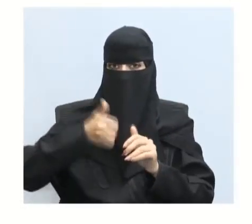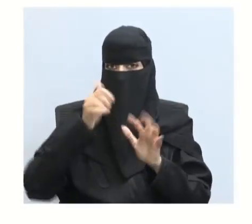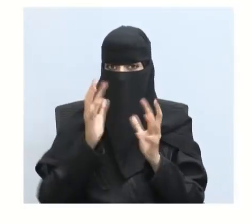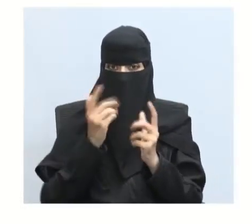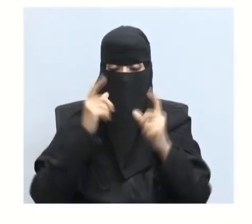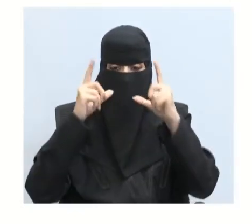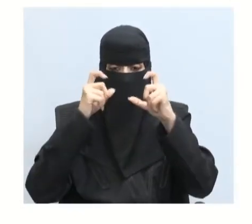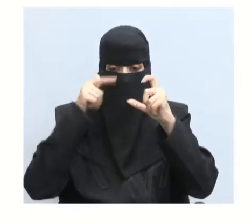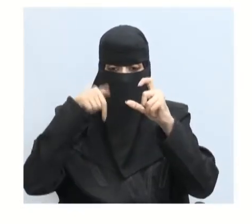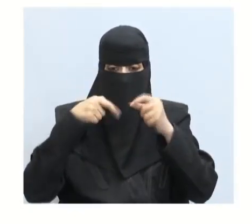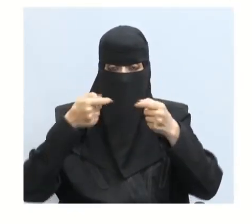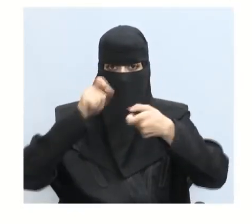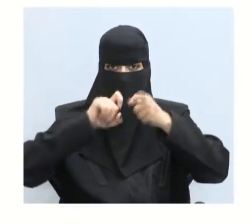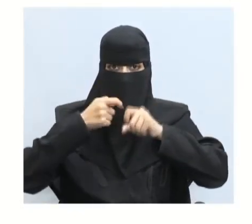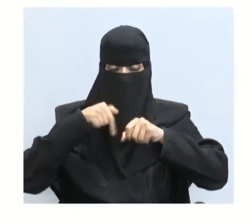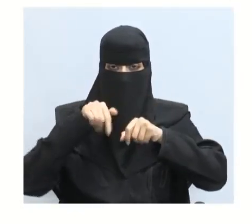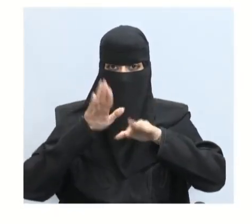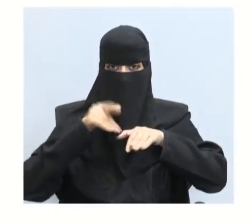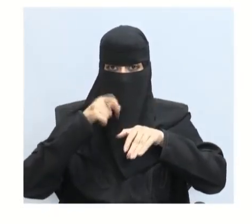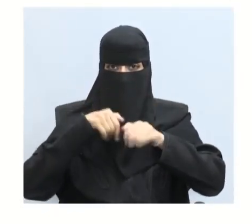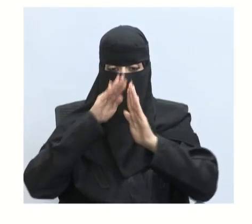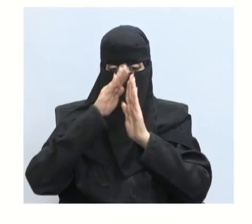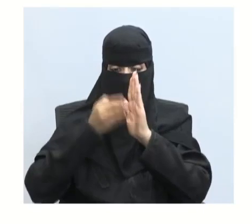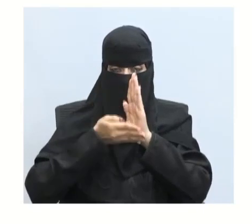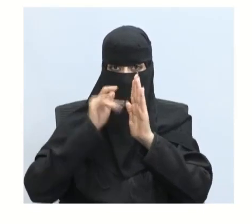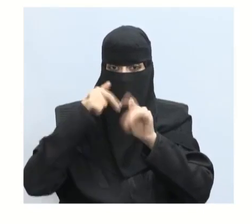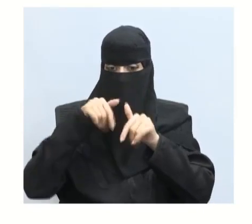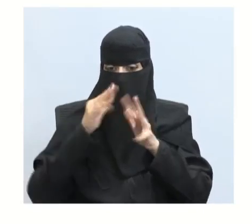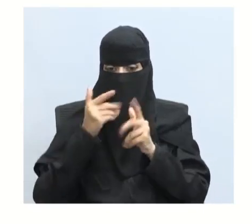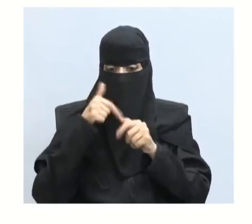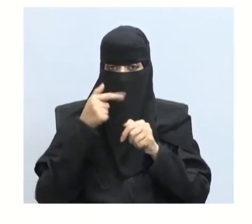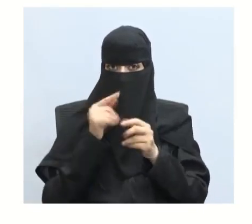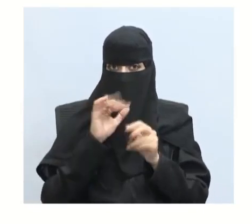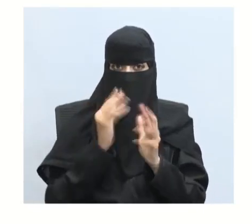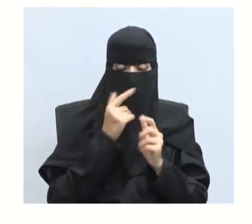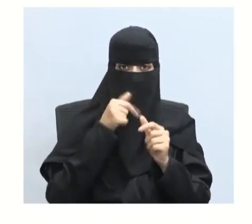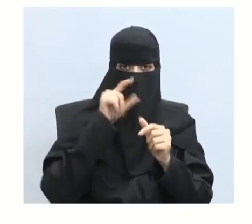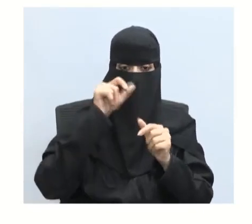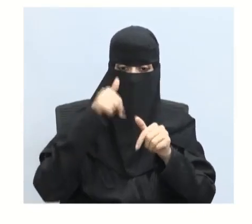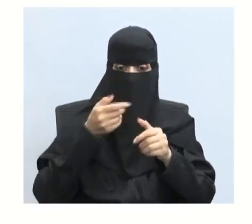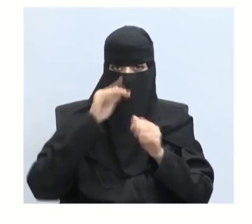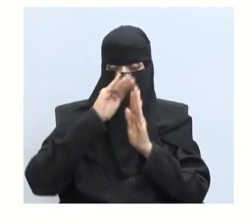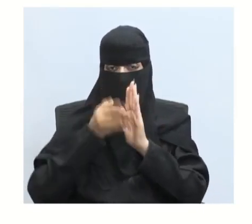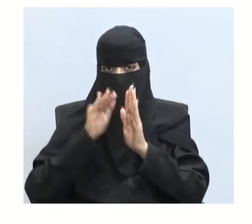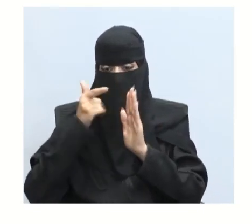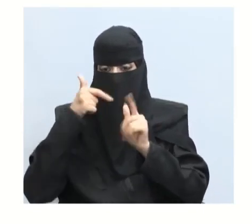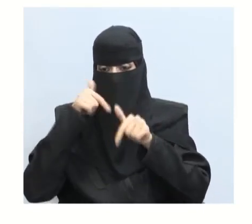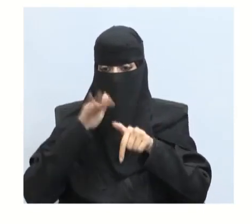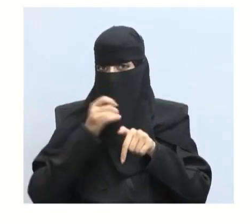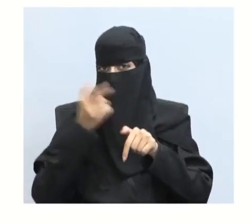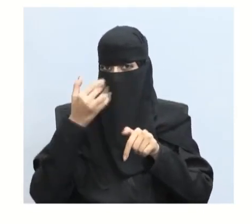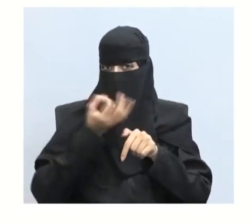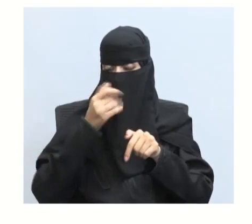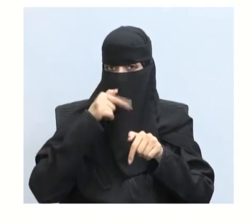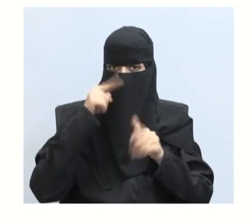ما نوع الصوره التي تكونها المرايا المحدبه ولما ماذا وما مزايا المرايا المحدبه ذكرنا قبل